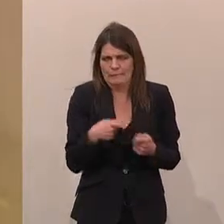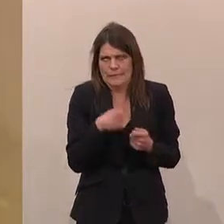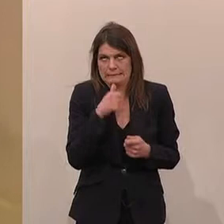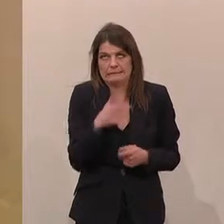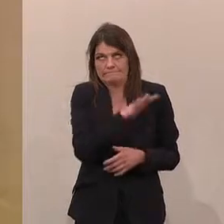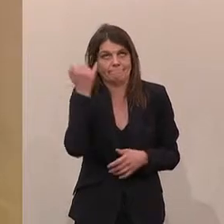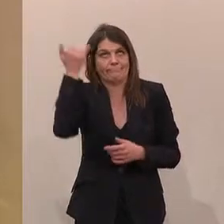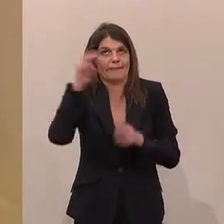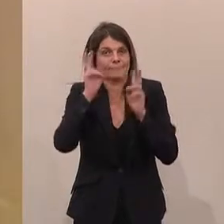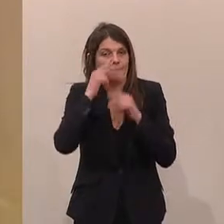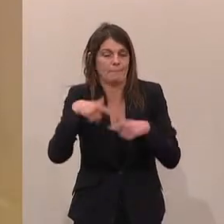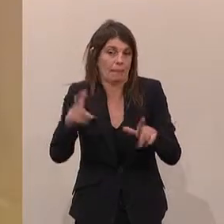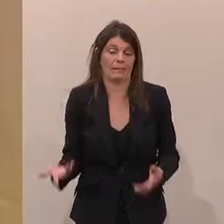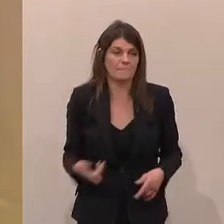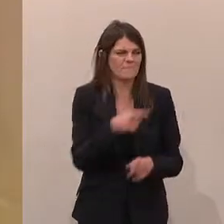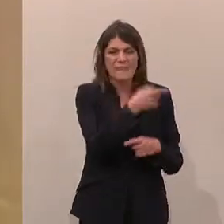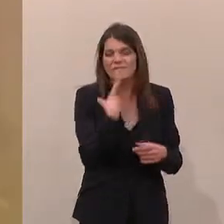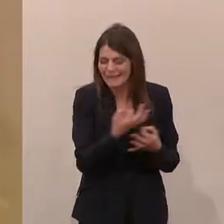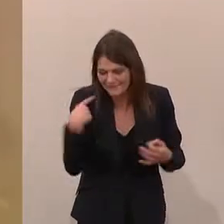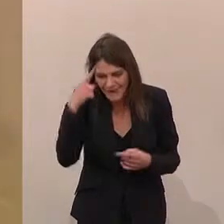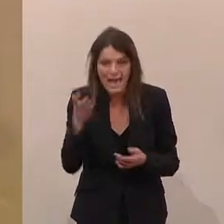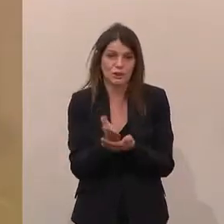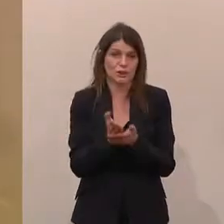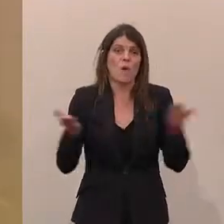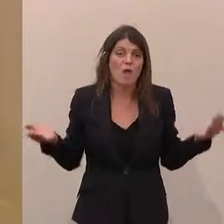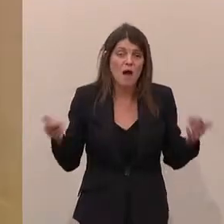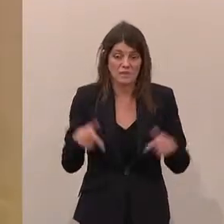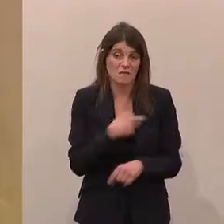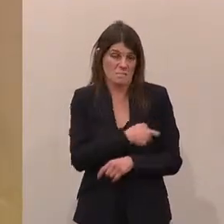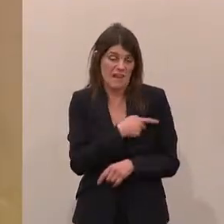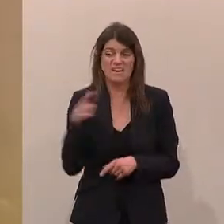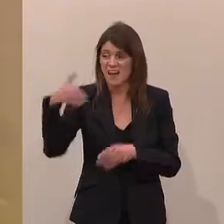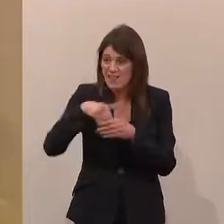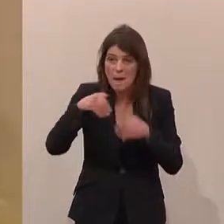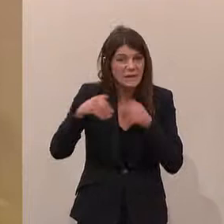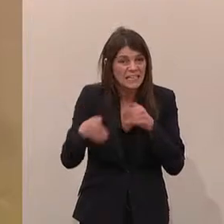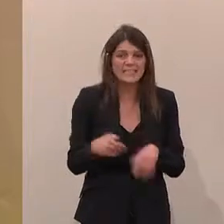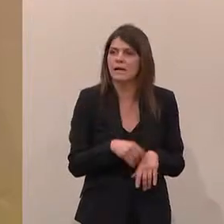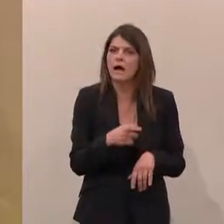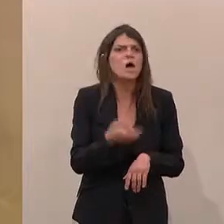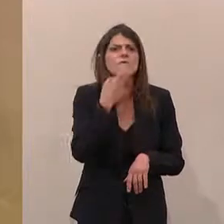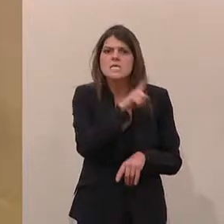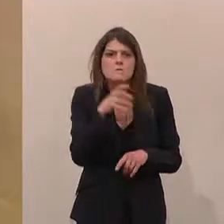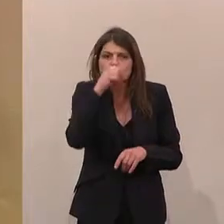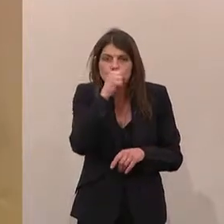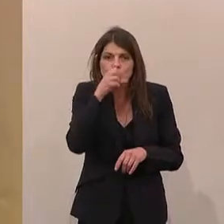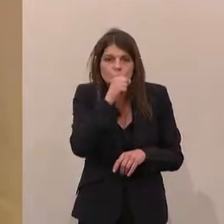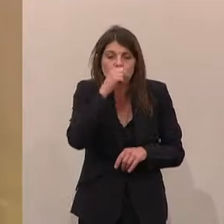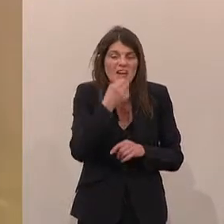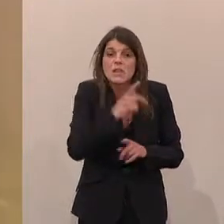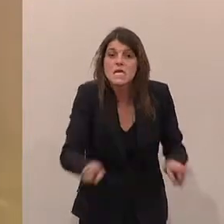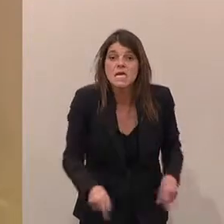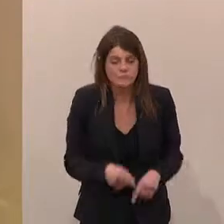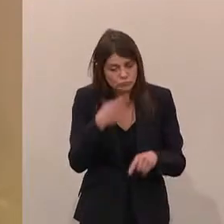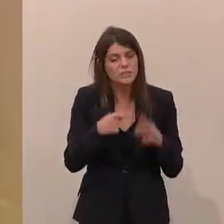ideologisches Weltbild. Ich weiß schon, das gefällt Ihnen alles nicht. Aber diese Partei, dieser Innenminister wird das alles nicht totschweigen. Er sorgt